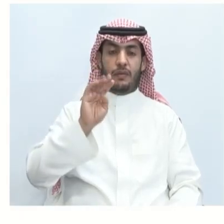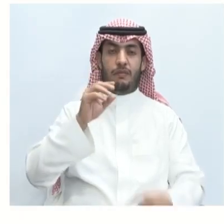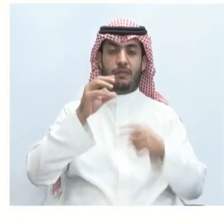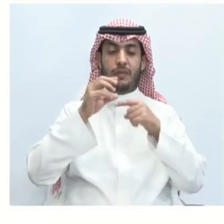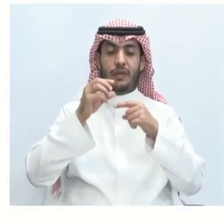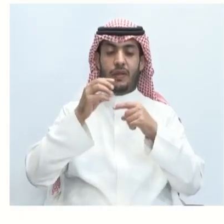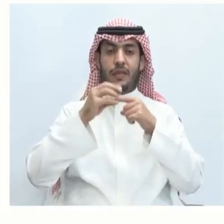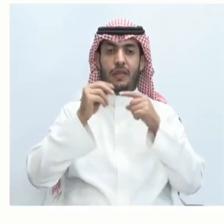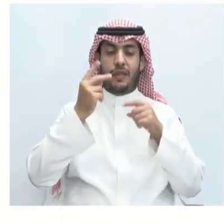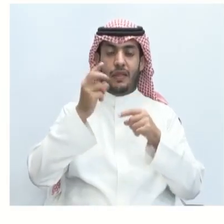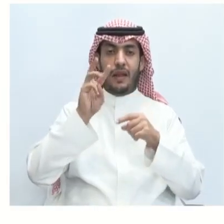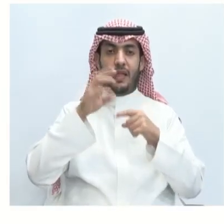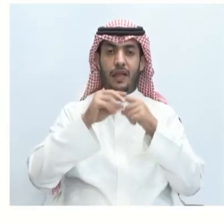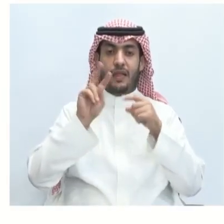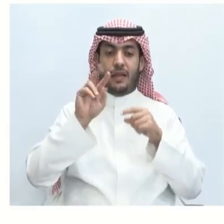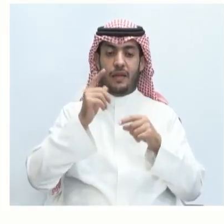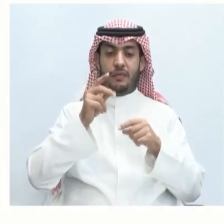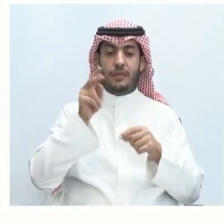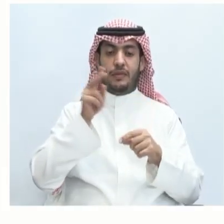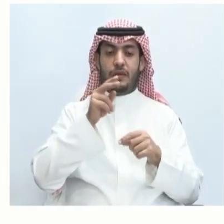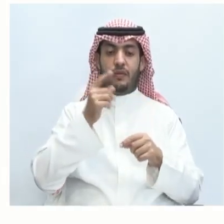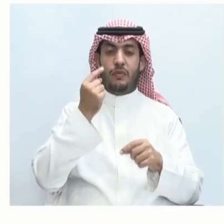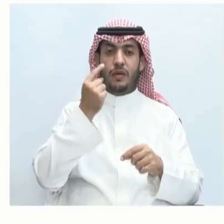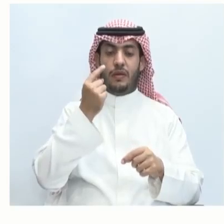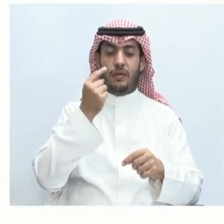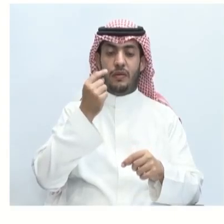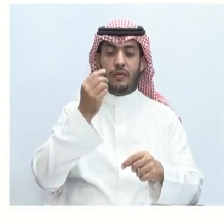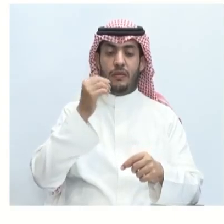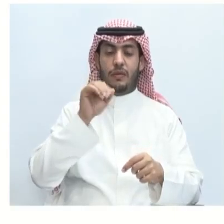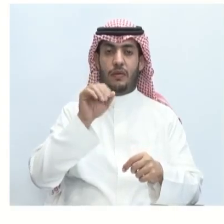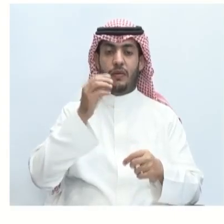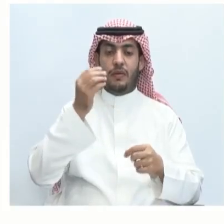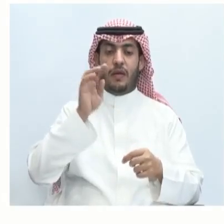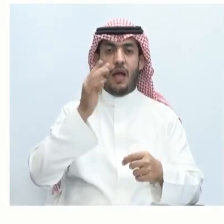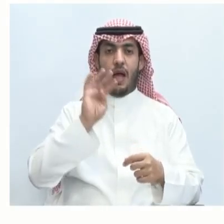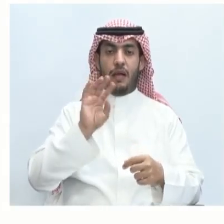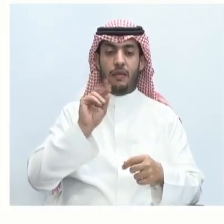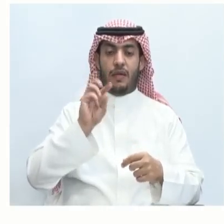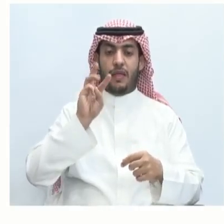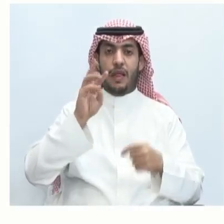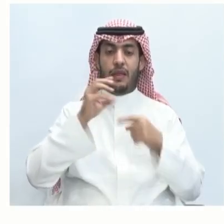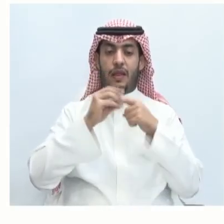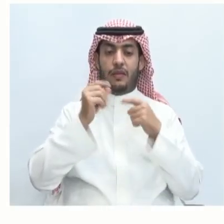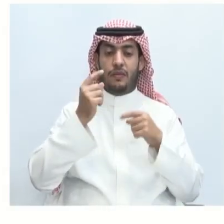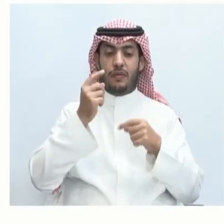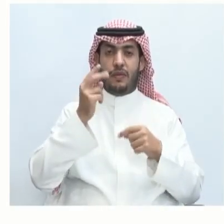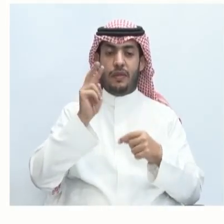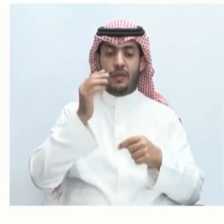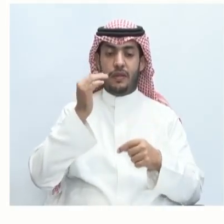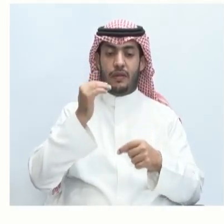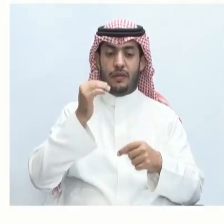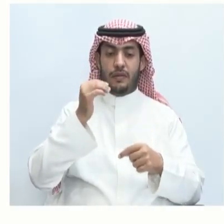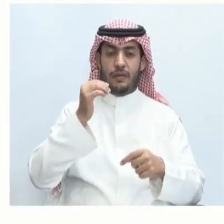مطروحا منها اثنان كم تساوي تساوي واحد واضع المقام نفسه اربعه اذا ثلاثه مطروحا من اثنين على اربعه